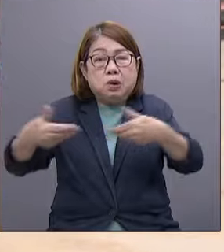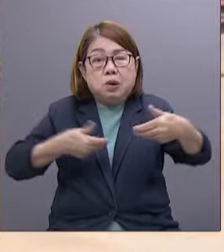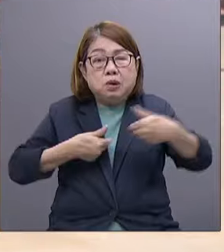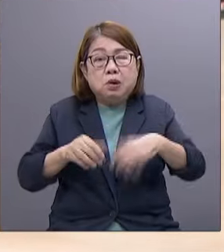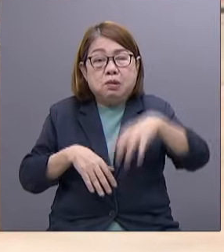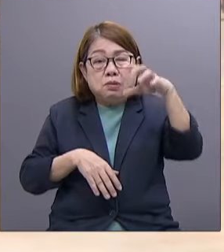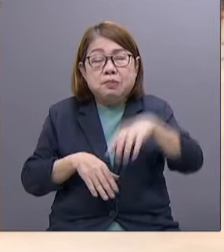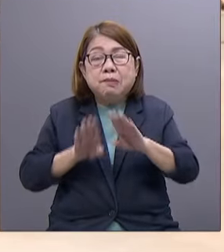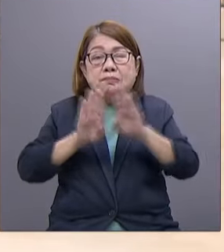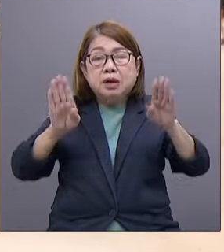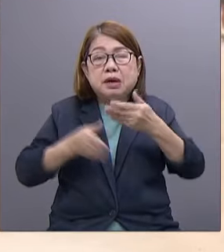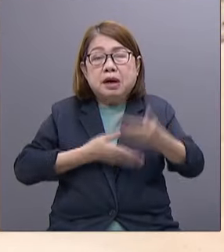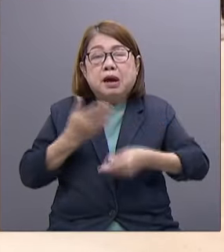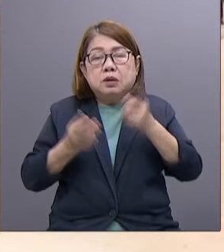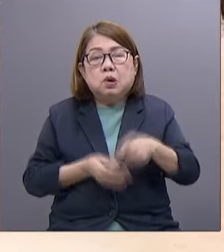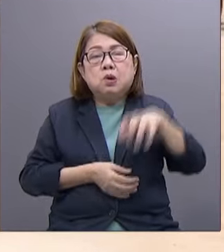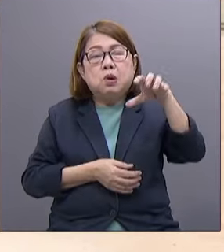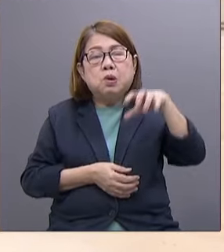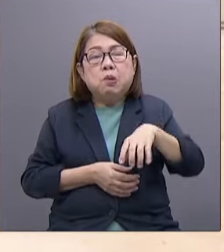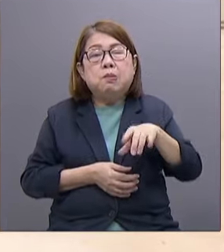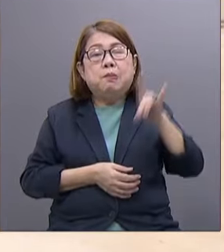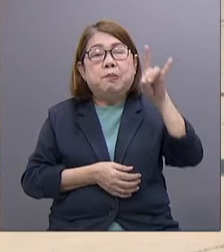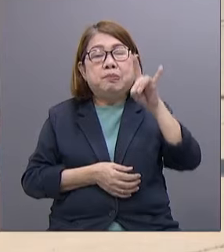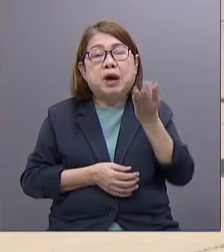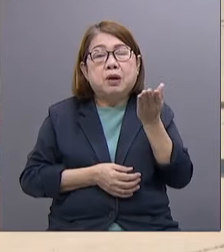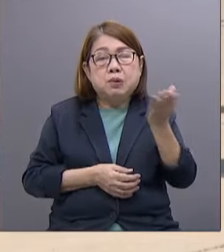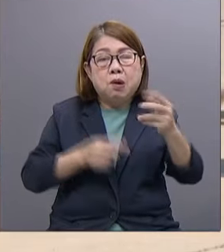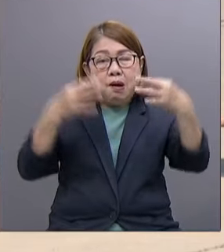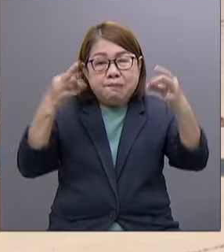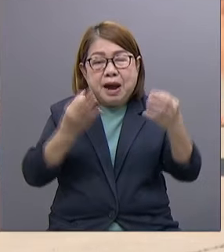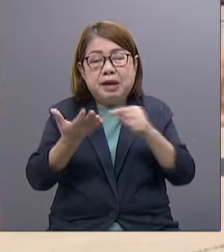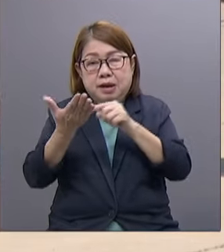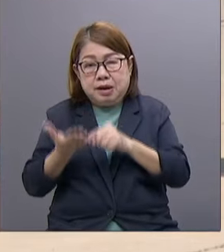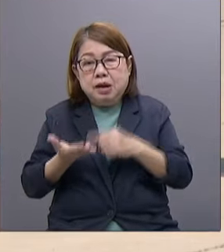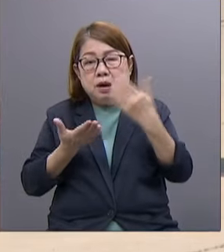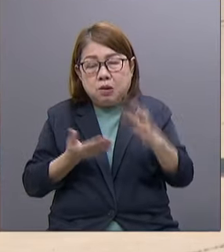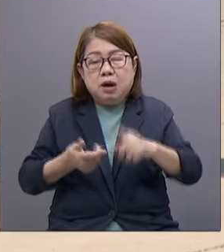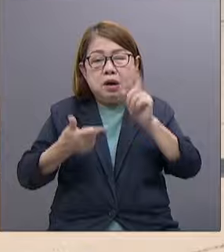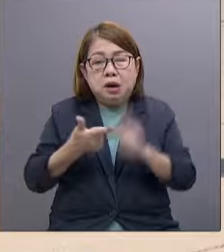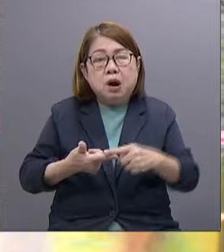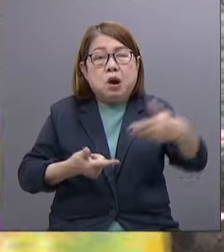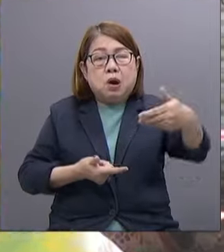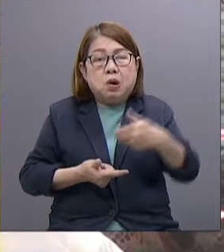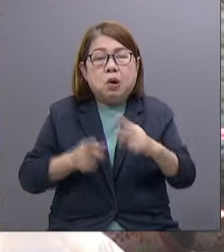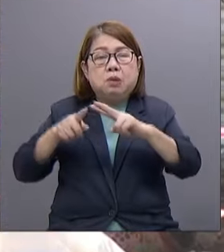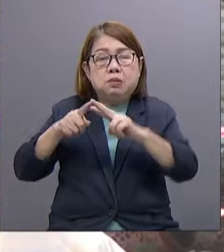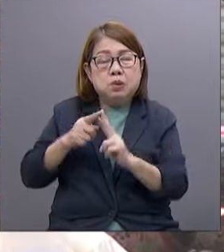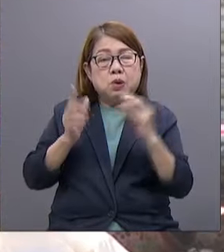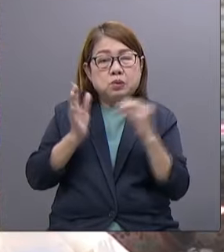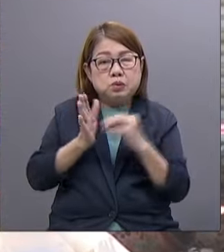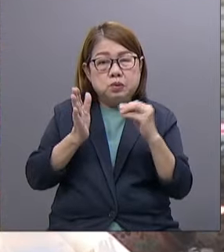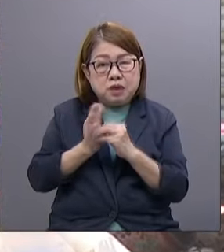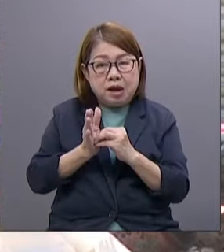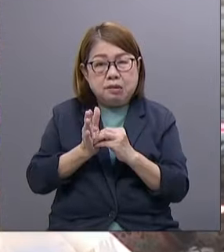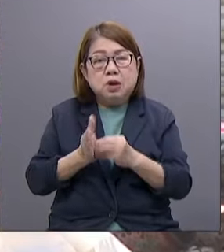อนุญาตจากทางกรมบริษัทแล้วก็ต้องมาขอบอนุญาตประกอบีการอันตรายจากกทมตใบถูกมอต้อง